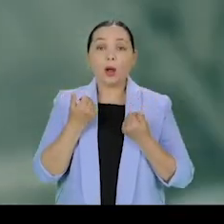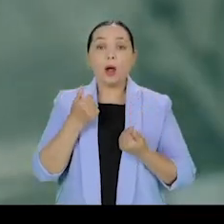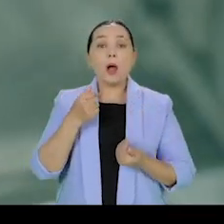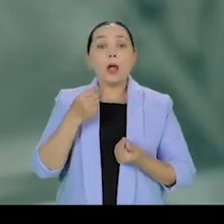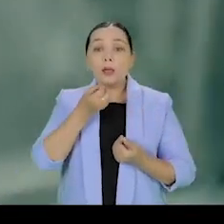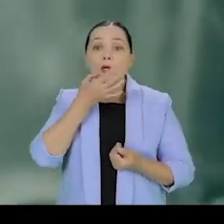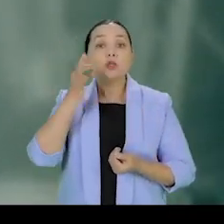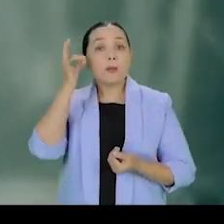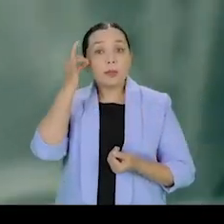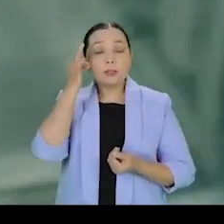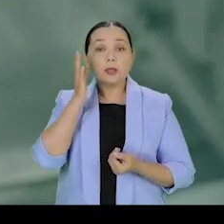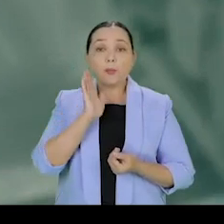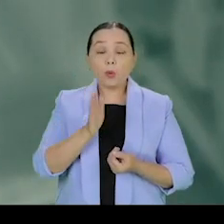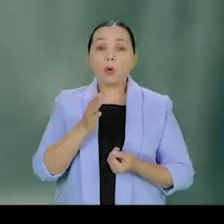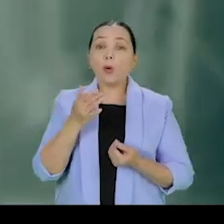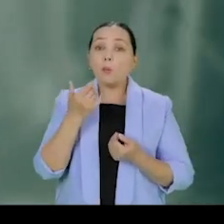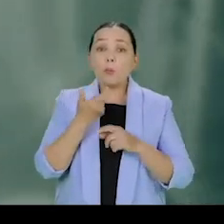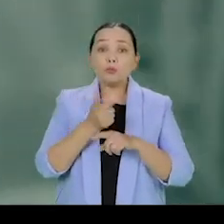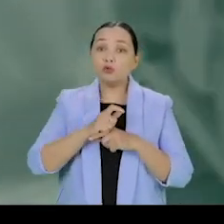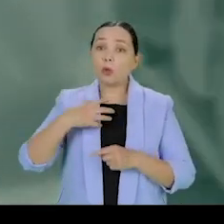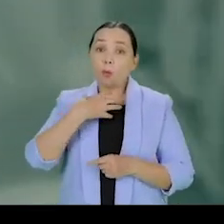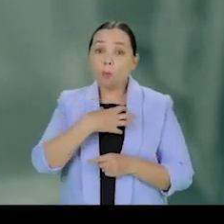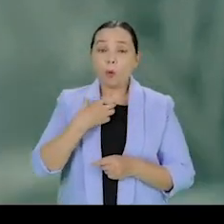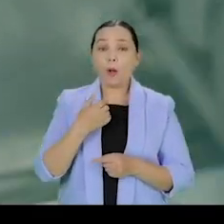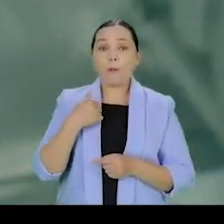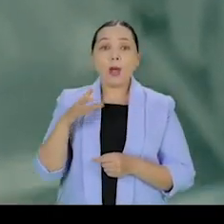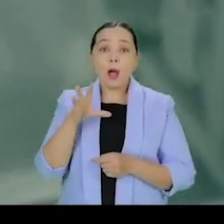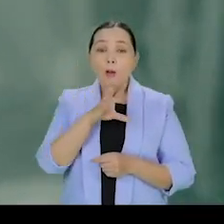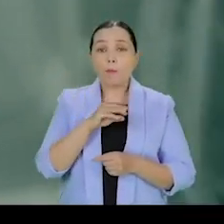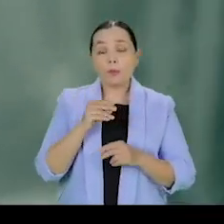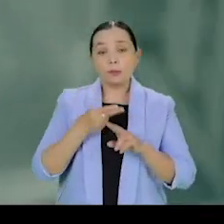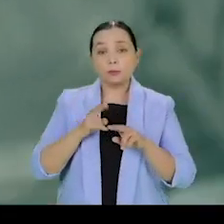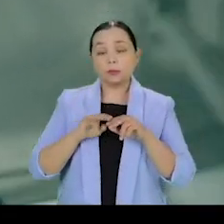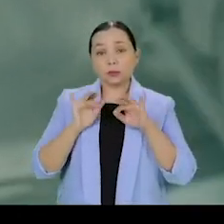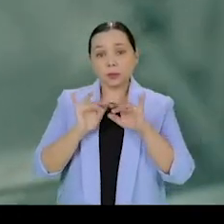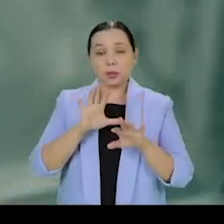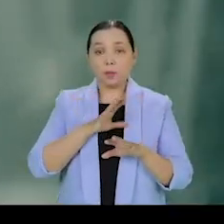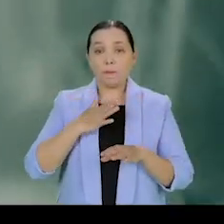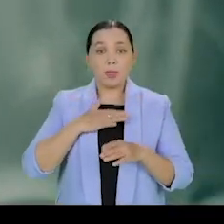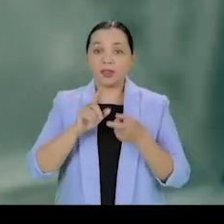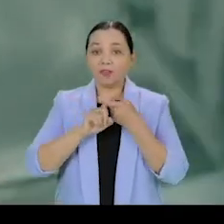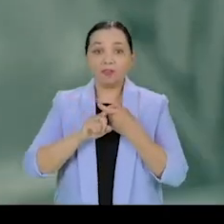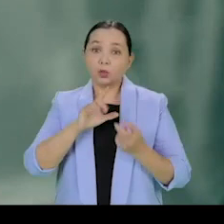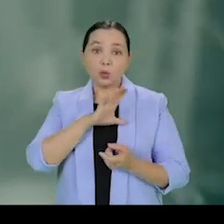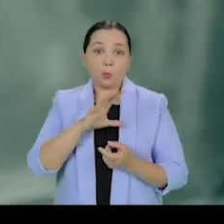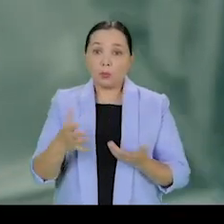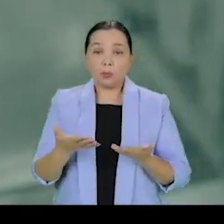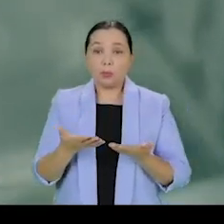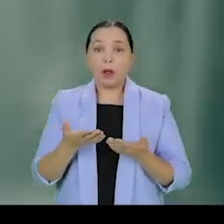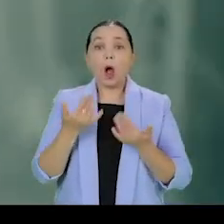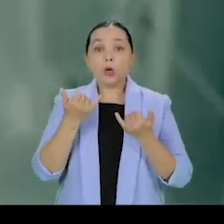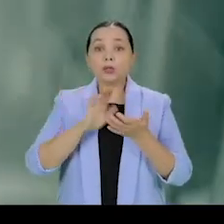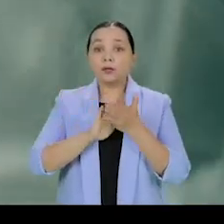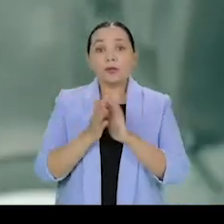Opajon, yaxshilab eslab ko'ring. Bu juda muhim. Men hammasiga amal qildim. Menda virus bo'lishi mumkin. Opajon,